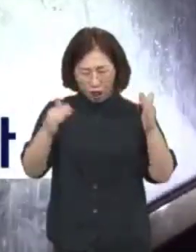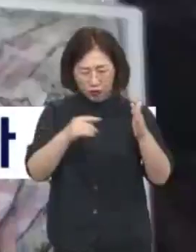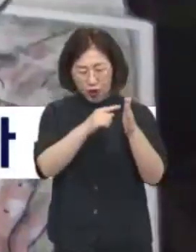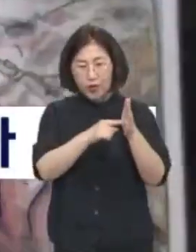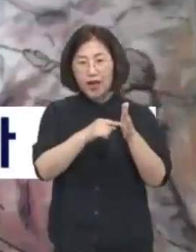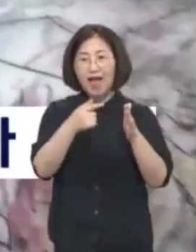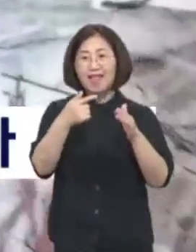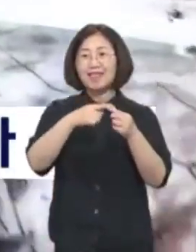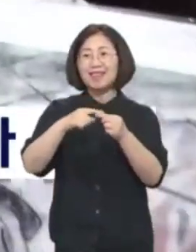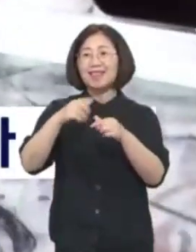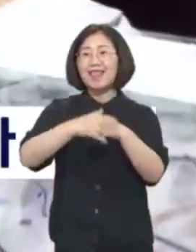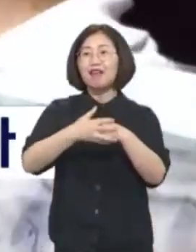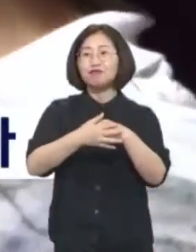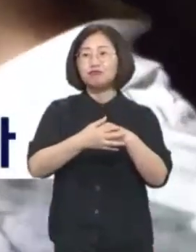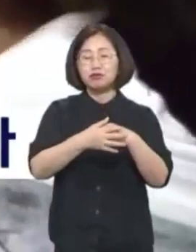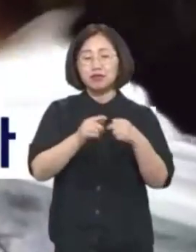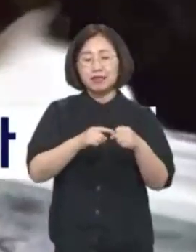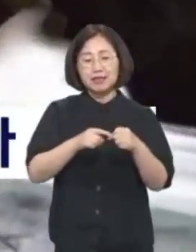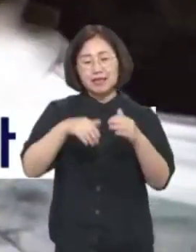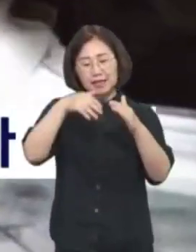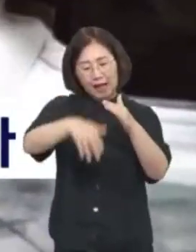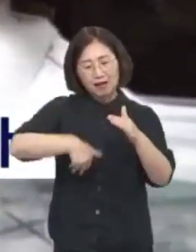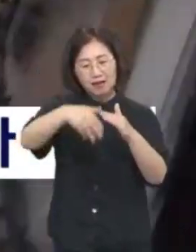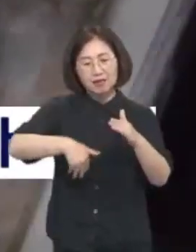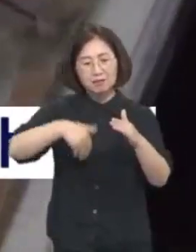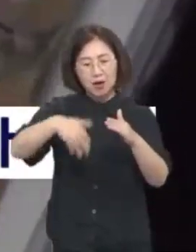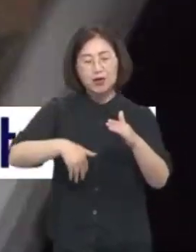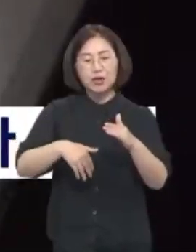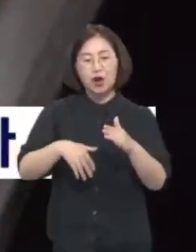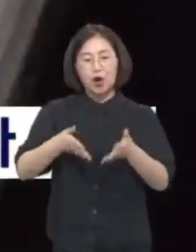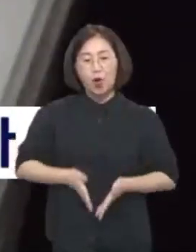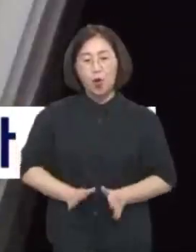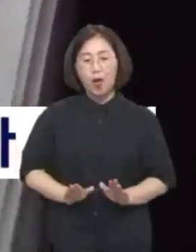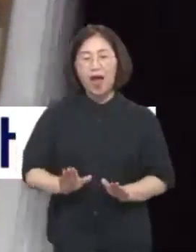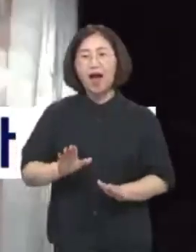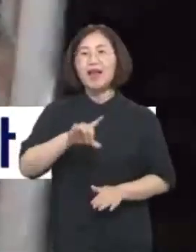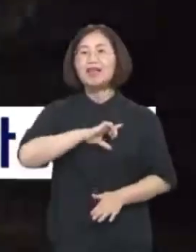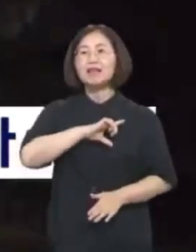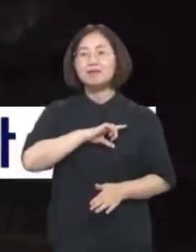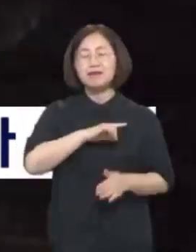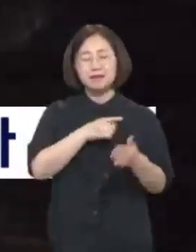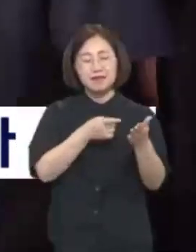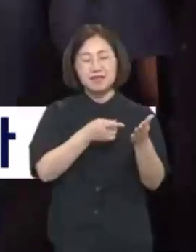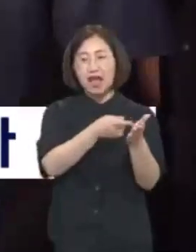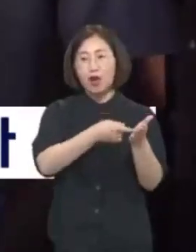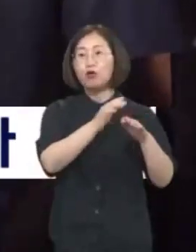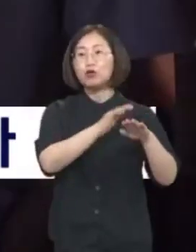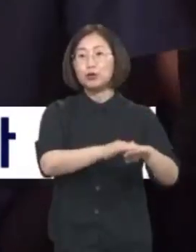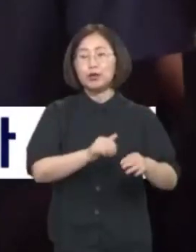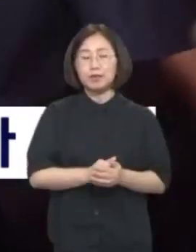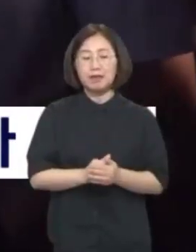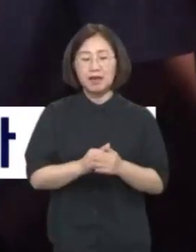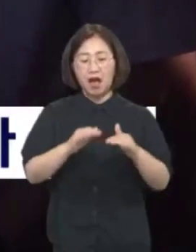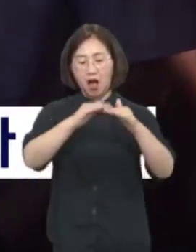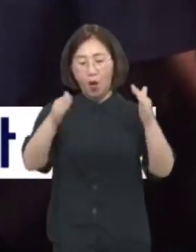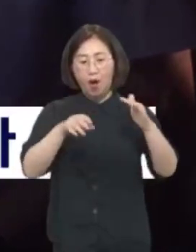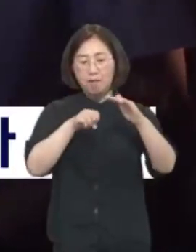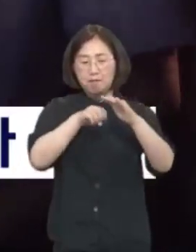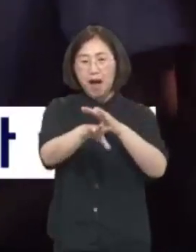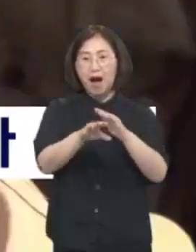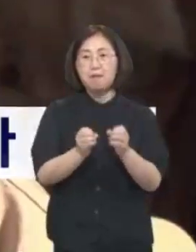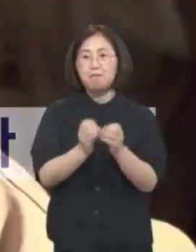글씨. 땅을 파며 조선인들은 고향 이름을 곳곳에 새겨놓았습니다. 다이너마이트 폭파 과정에서